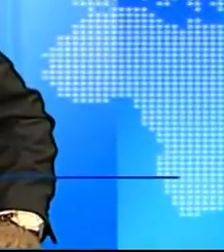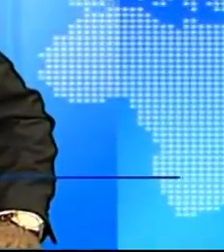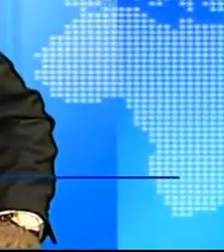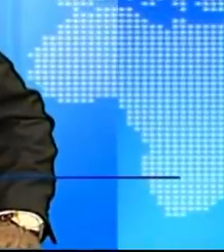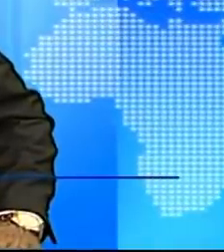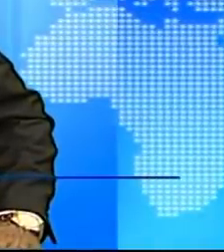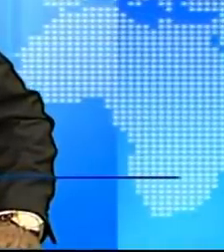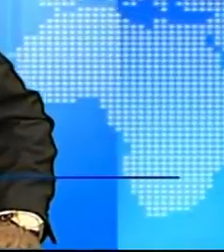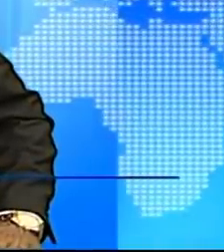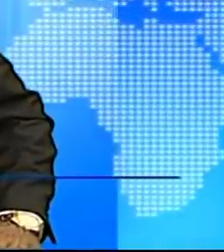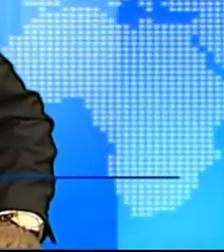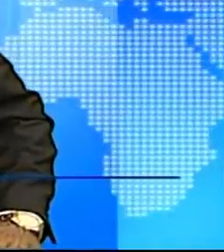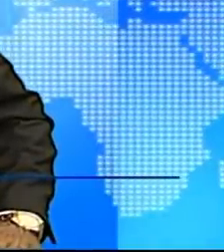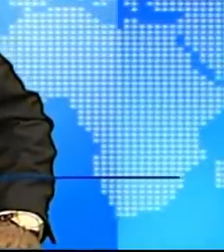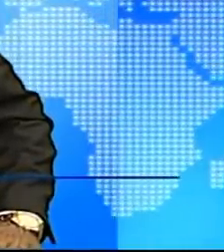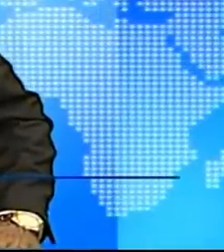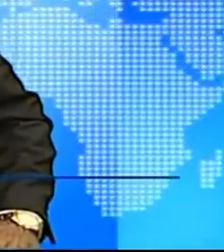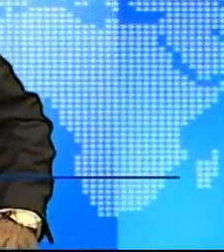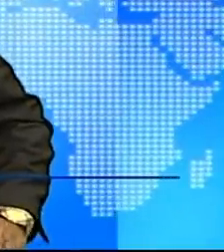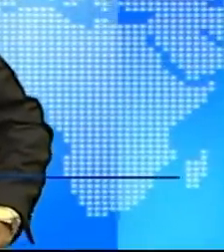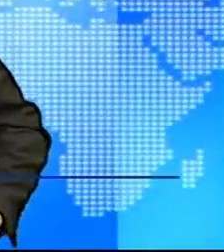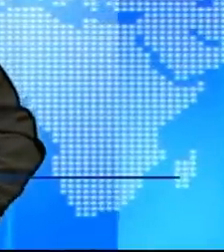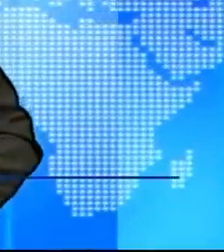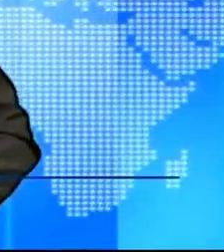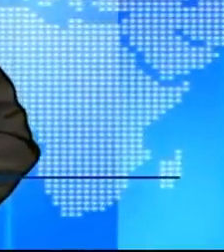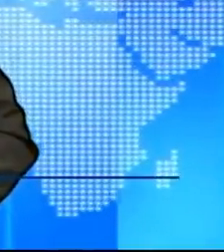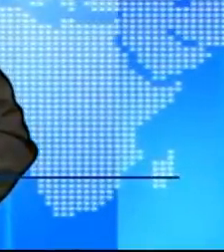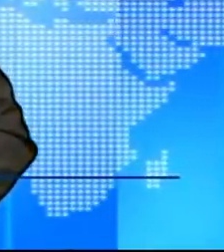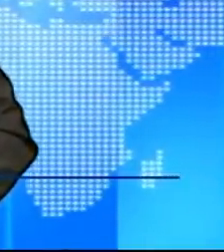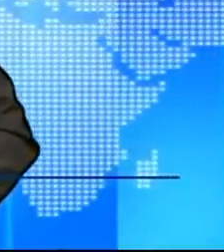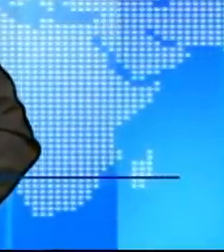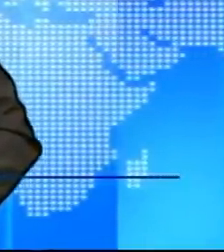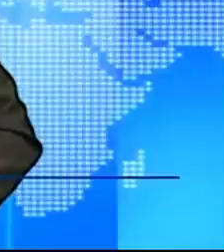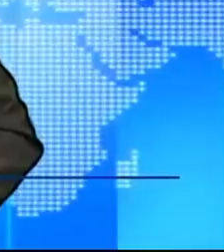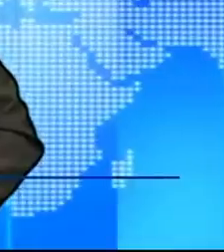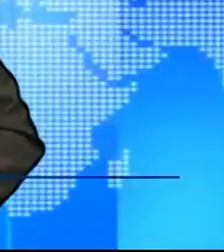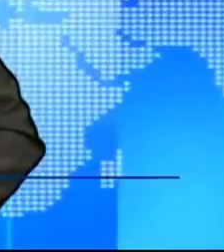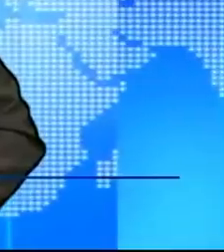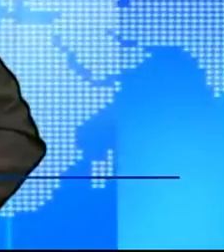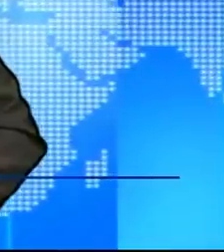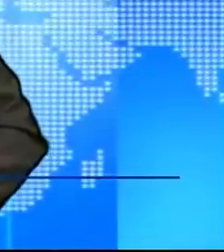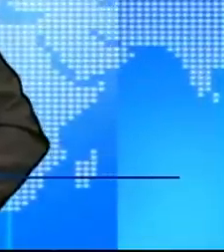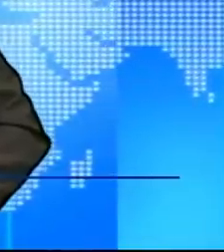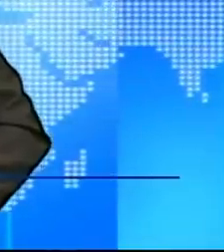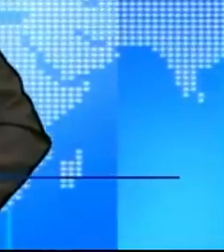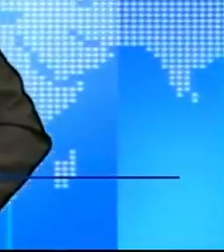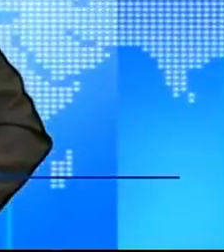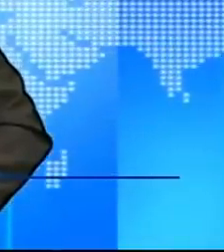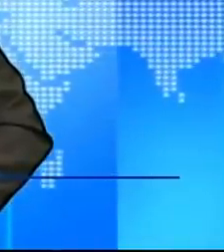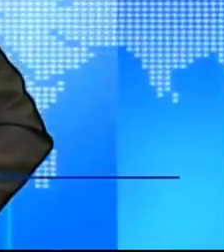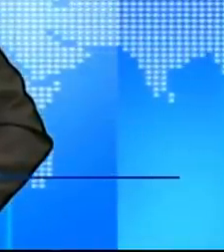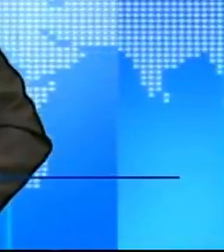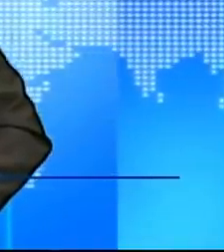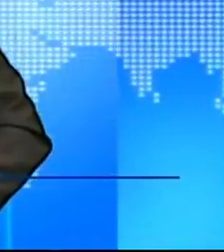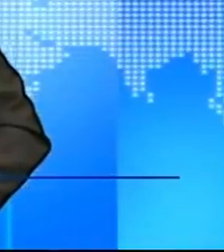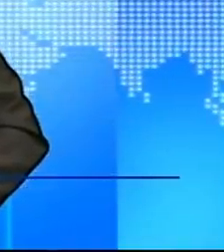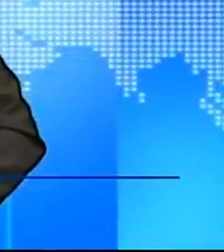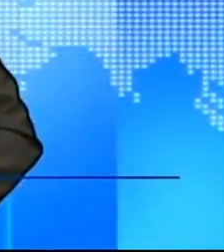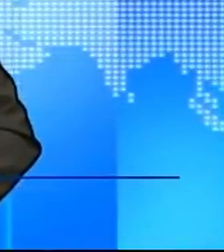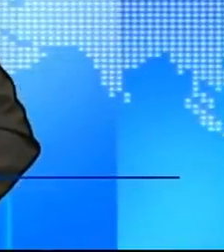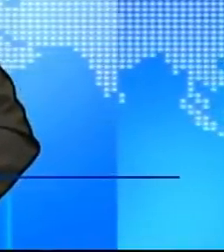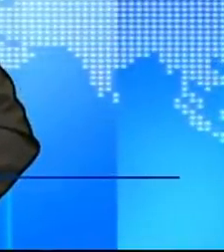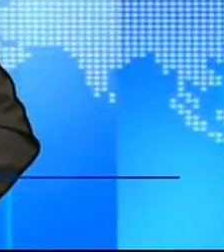le chef de l'État Félix-Antoine Tshisekedi Tshilombo a présidé la réunion du Conseil des ministres du gouvernement de la République tenue